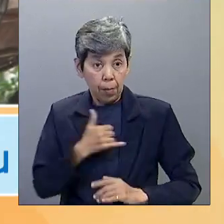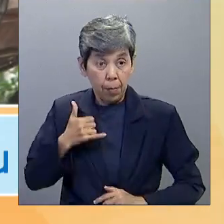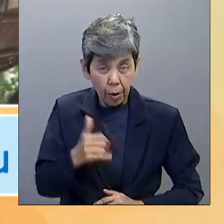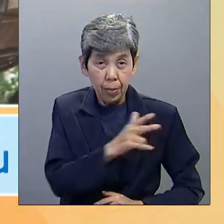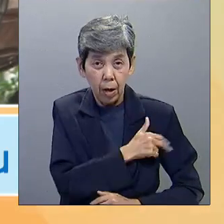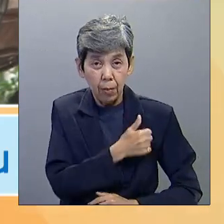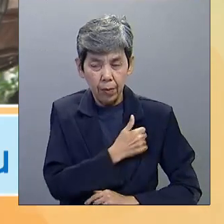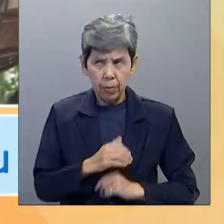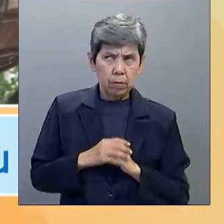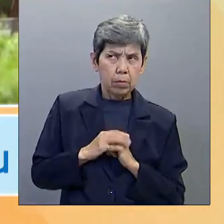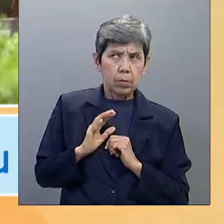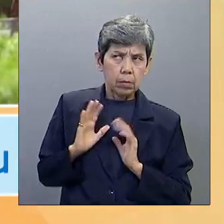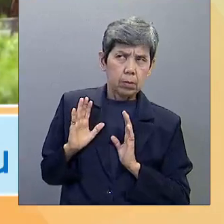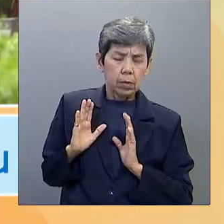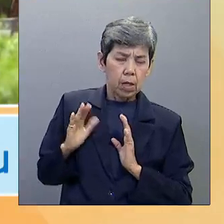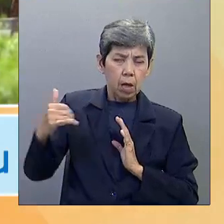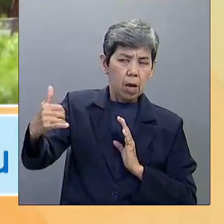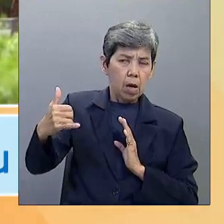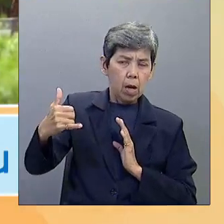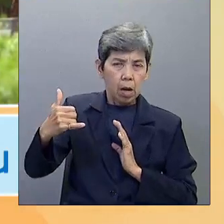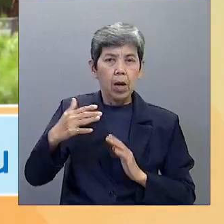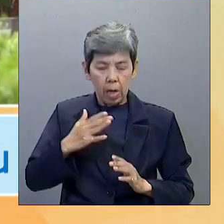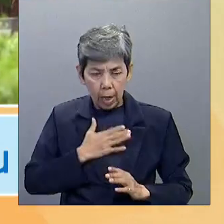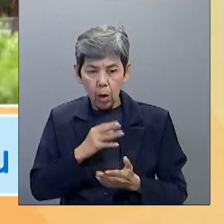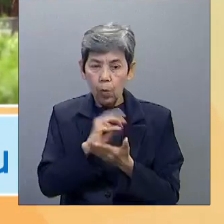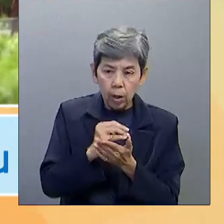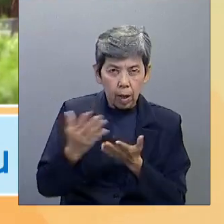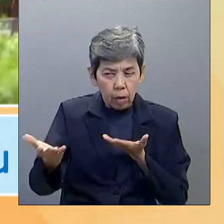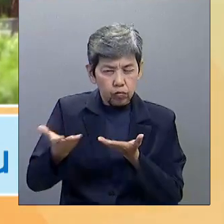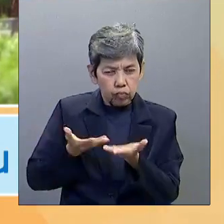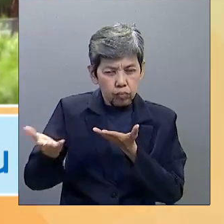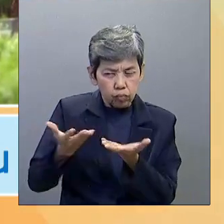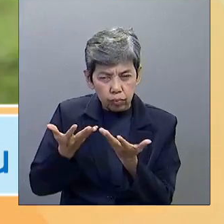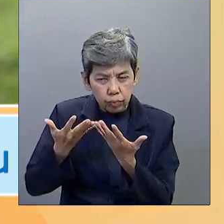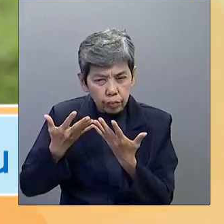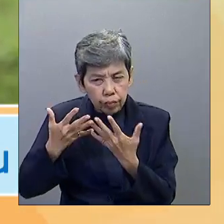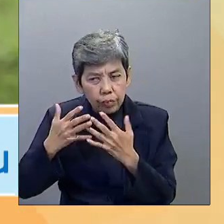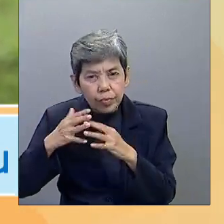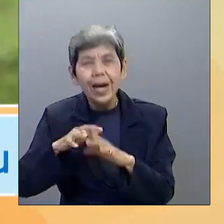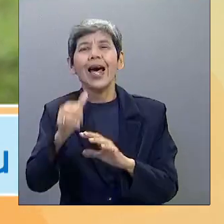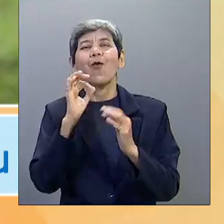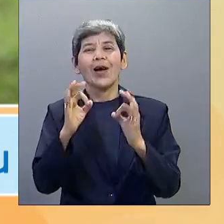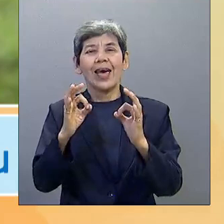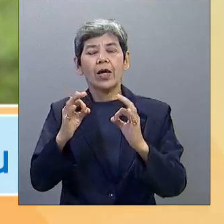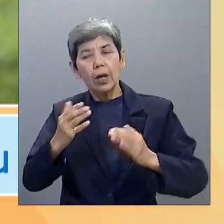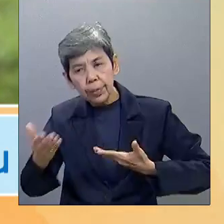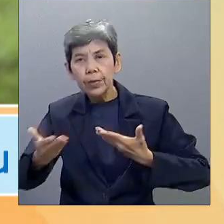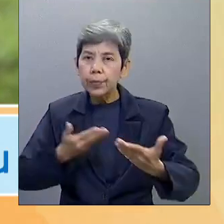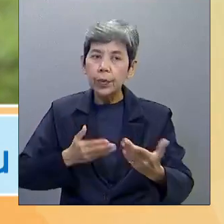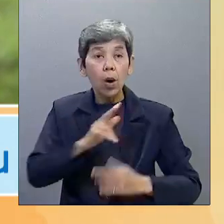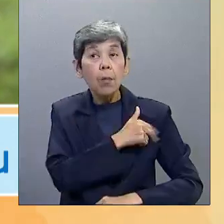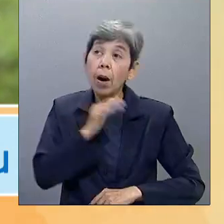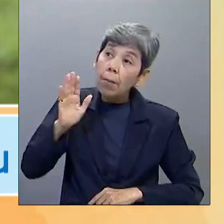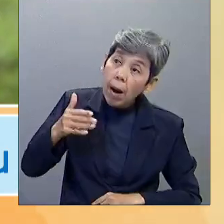แบบเขาก็ไม่กล้าแต่ว่าทั้งสองฝ่ายเปิดใจหากัน อะ เขาก็โอเคแล้วก็ตอนนี้ก็จะเริ่มแบบหมอมาไ